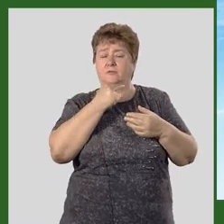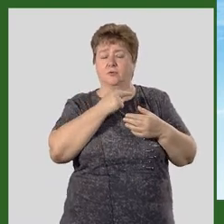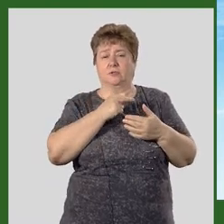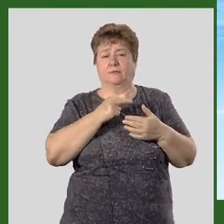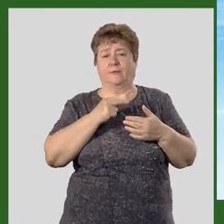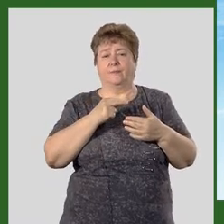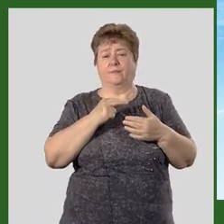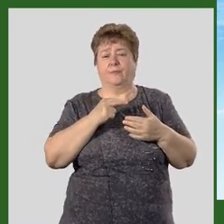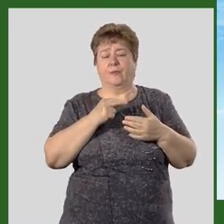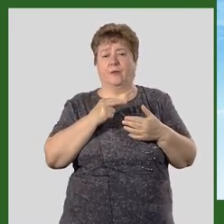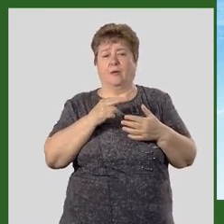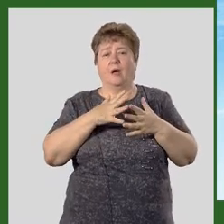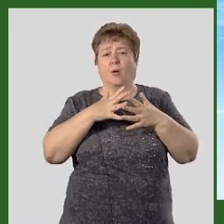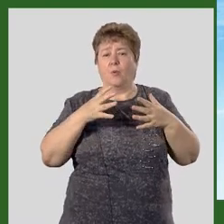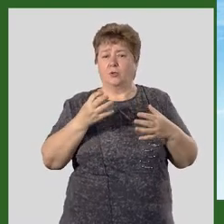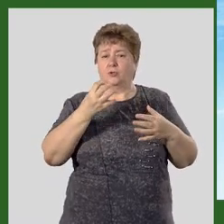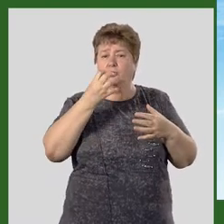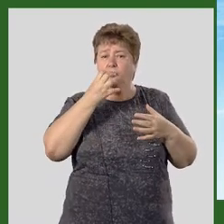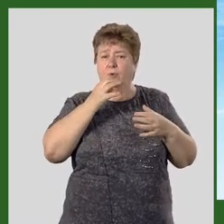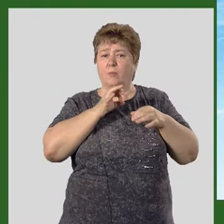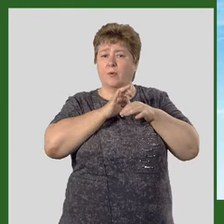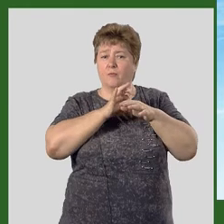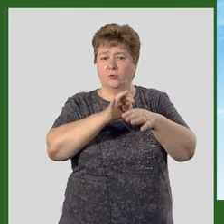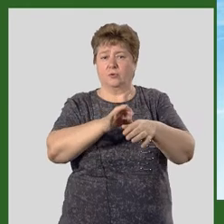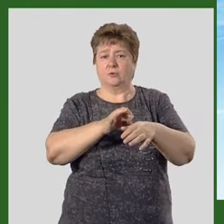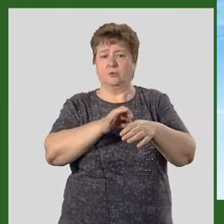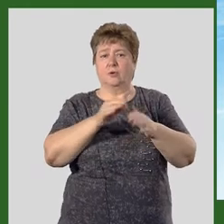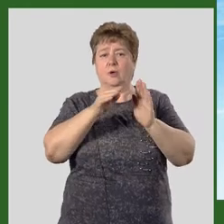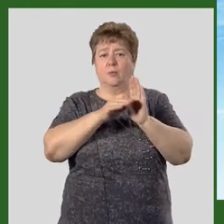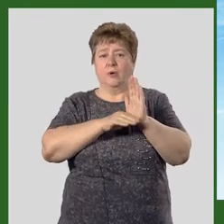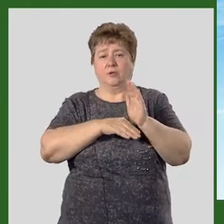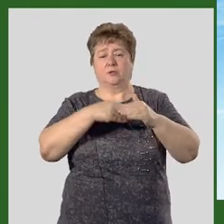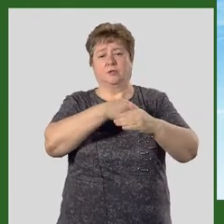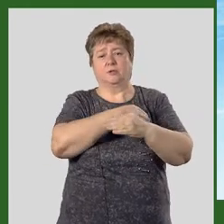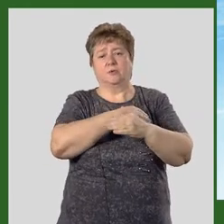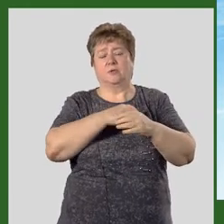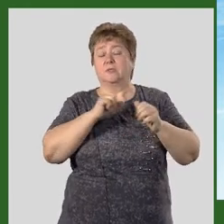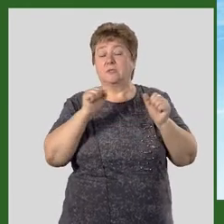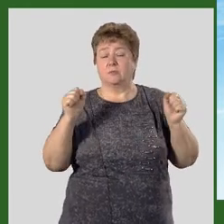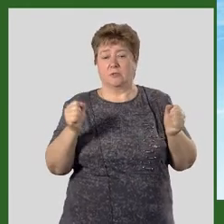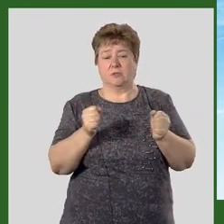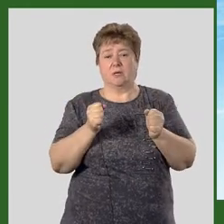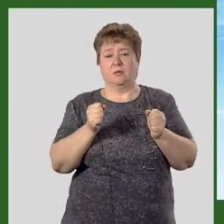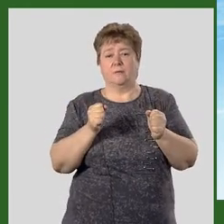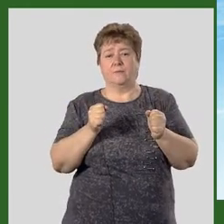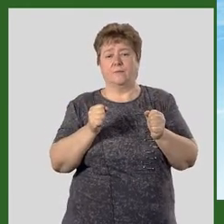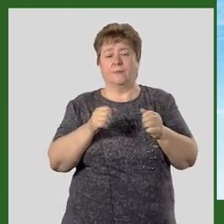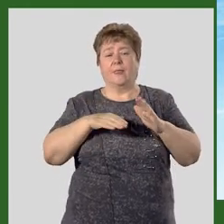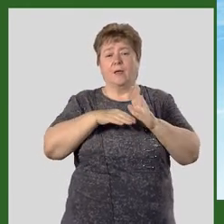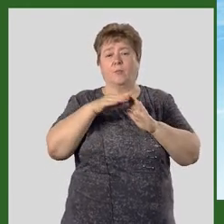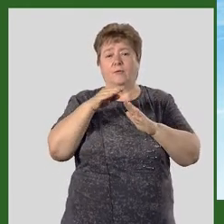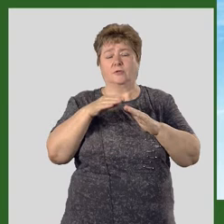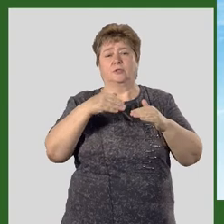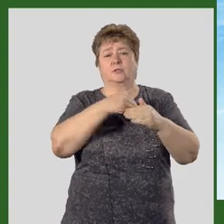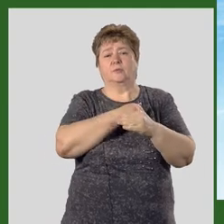свойствами: большой теплопроводностью, пониженной температурой замерзания,